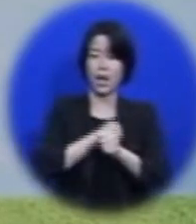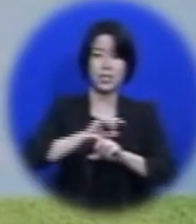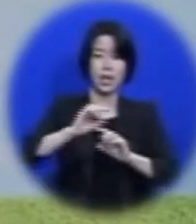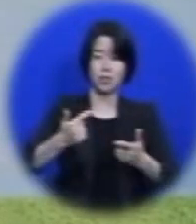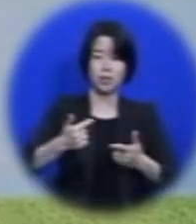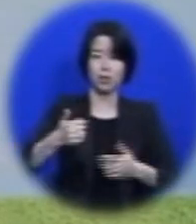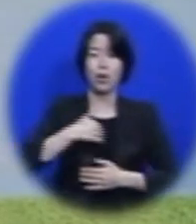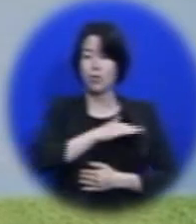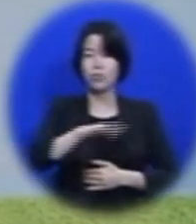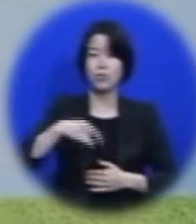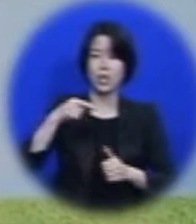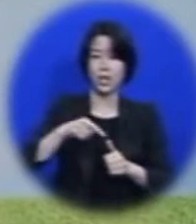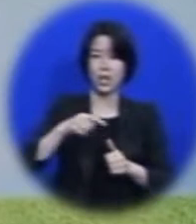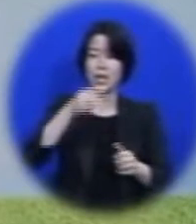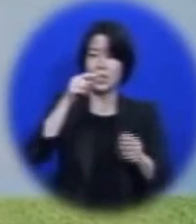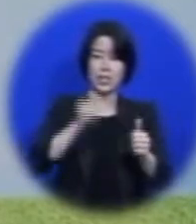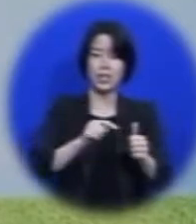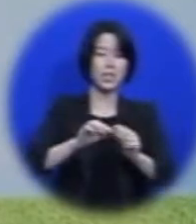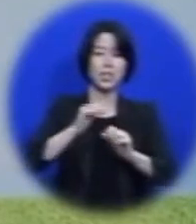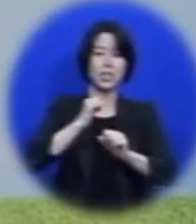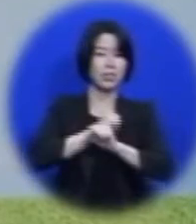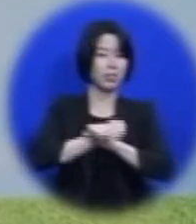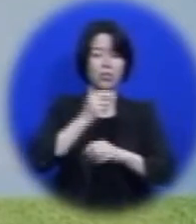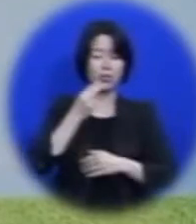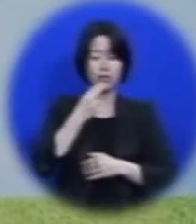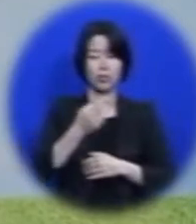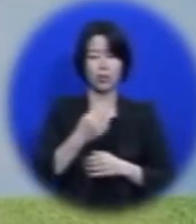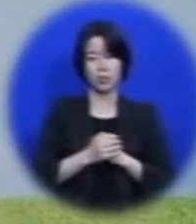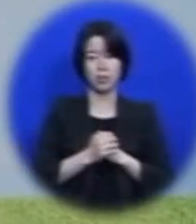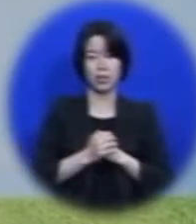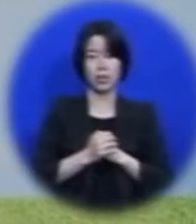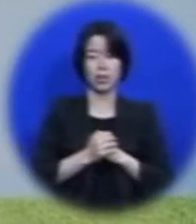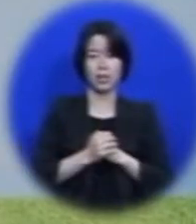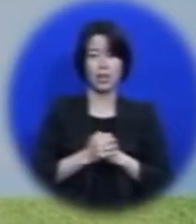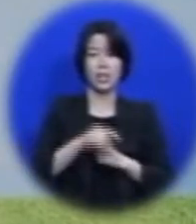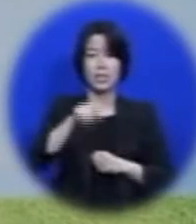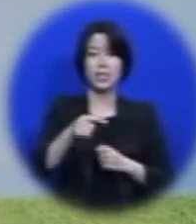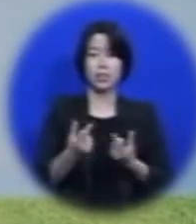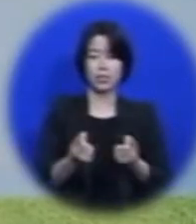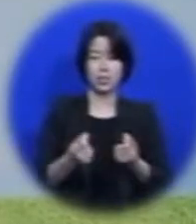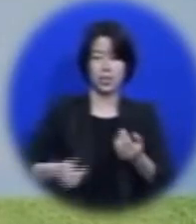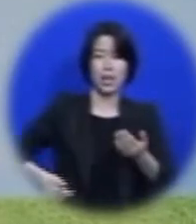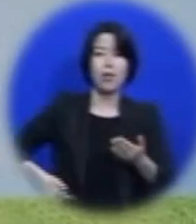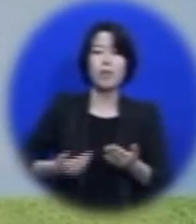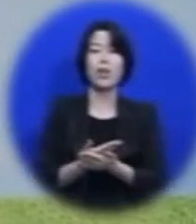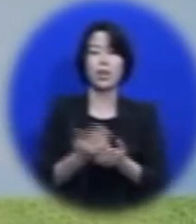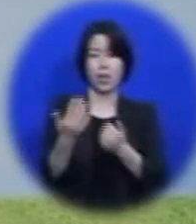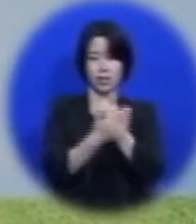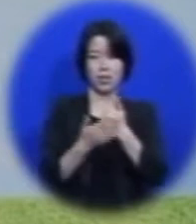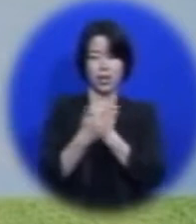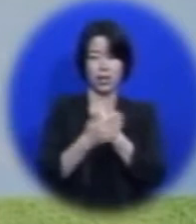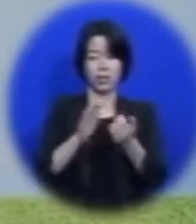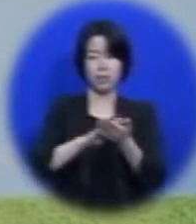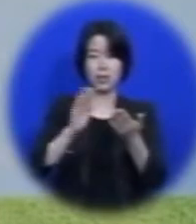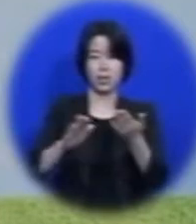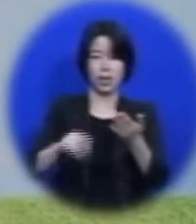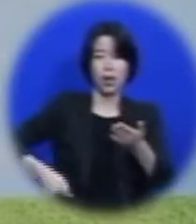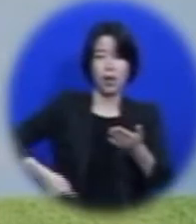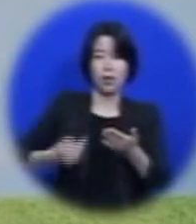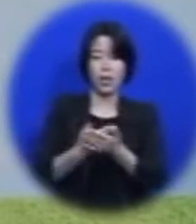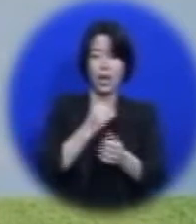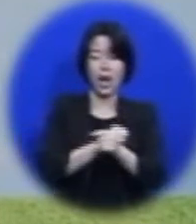그렇게 하시라고 하라고 하실 수 없잖아요. 이것이 회개의 은혜입니다. 회개할